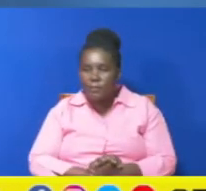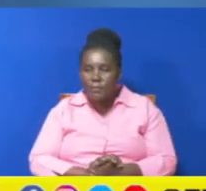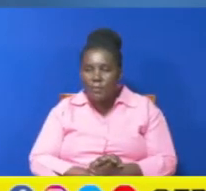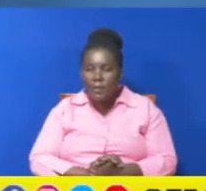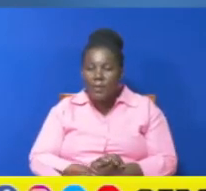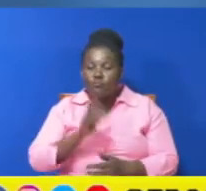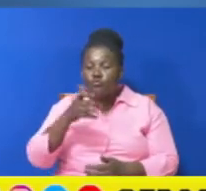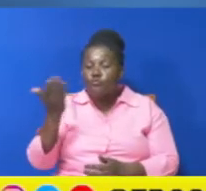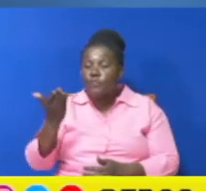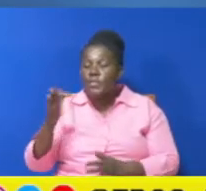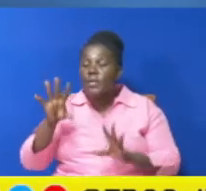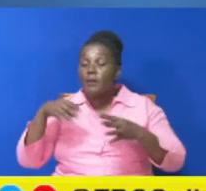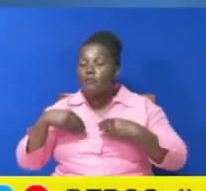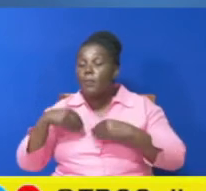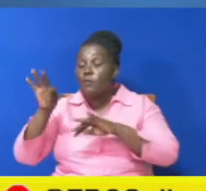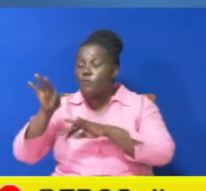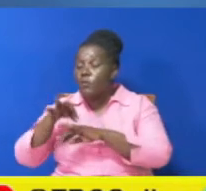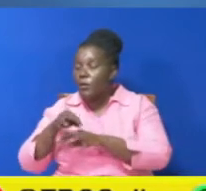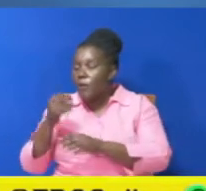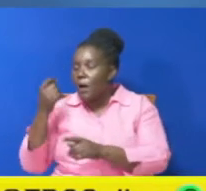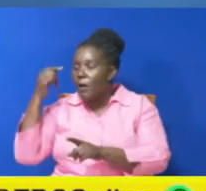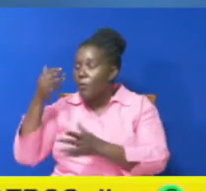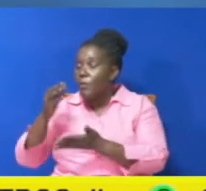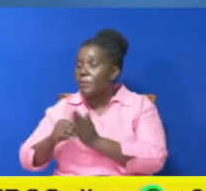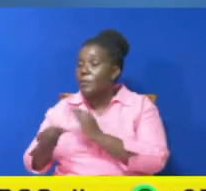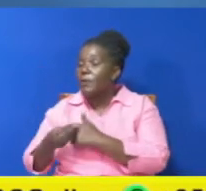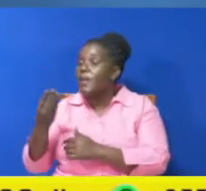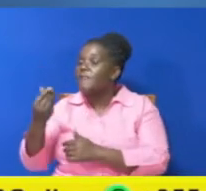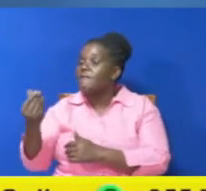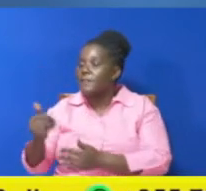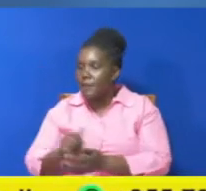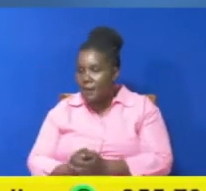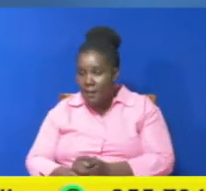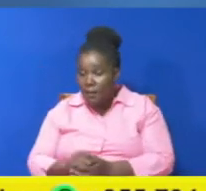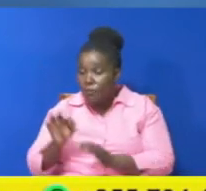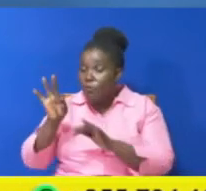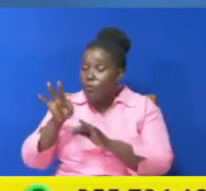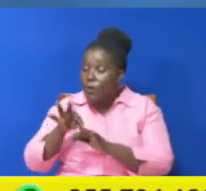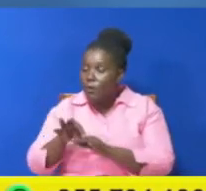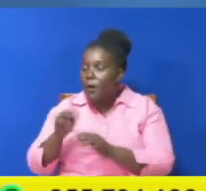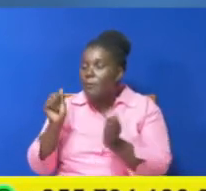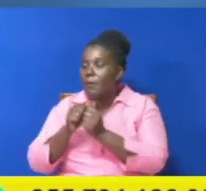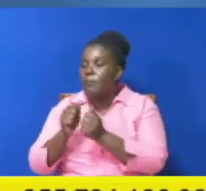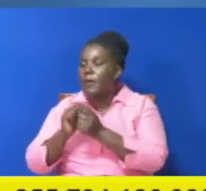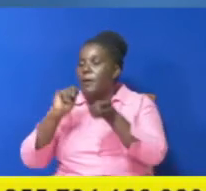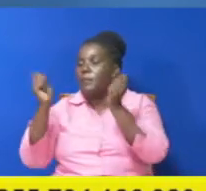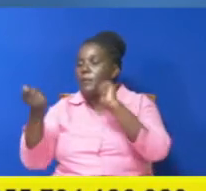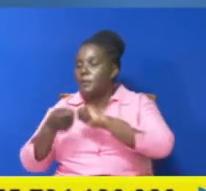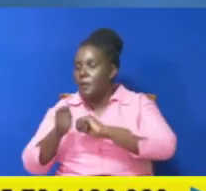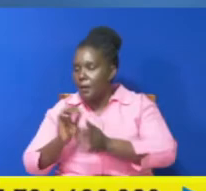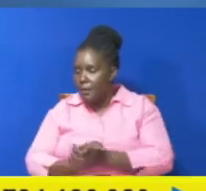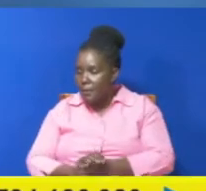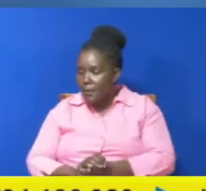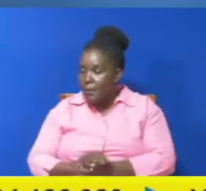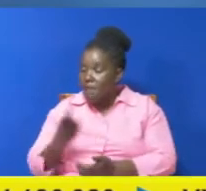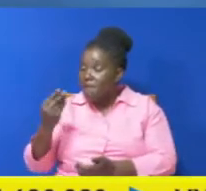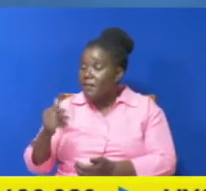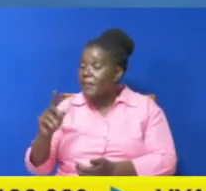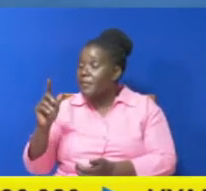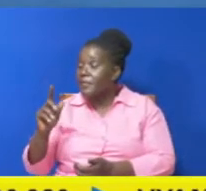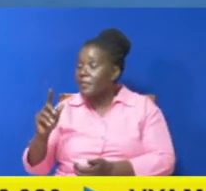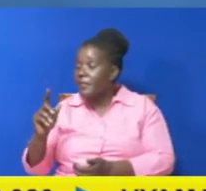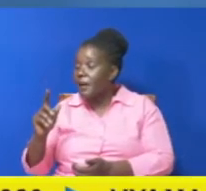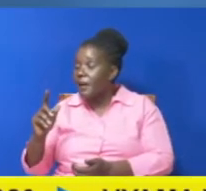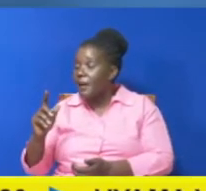ana pesa. Lakini nafika ndani mambo yanabadilika. Kuna mambo mawili, ukakosa pesa, ukashuka kiuchumi, ama la